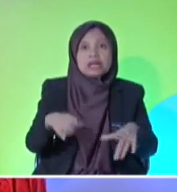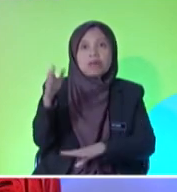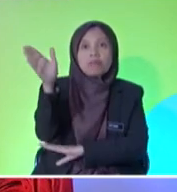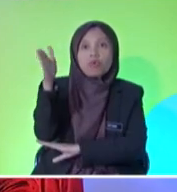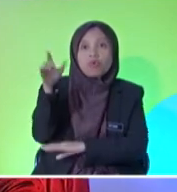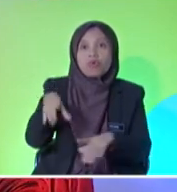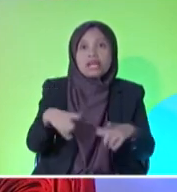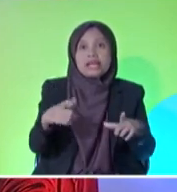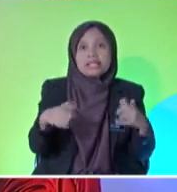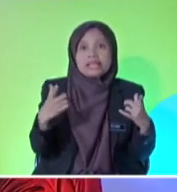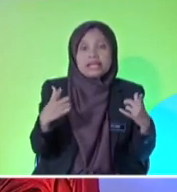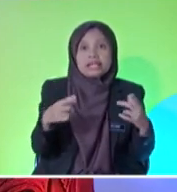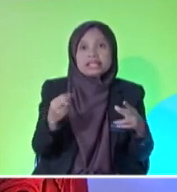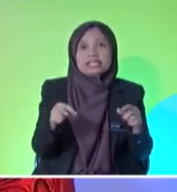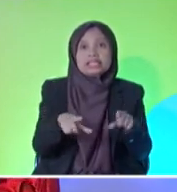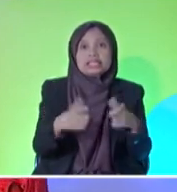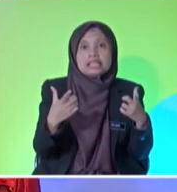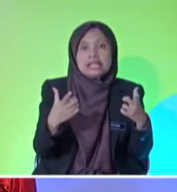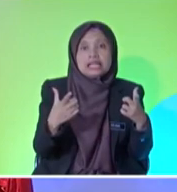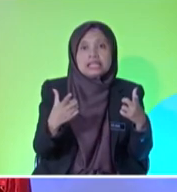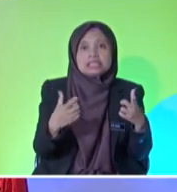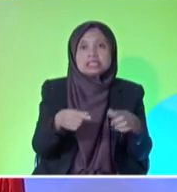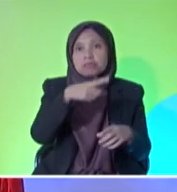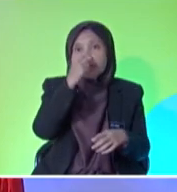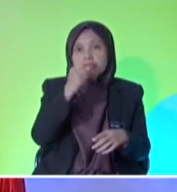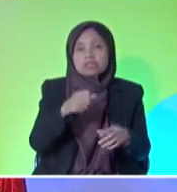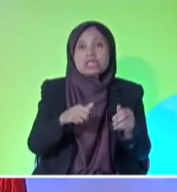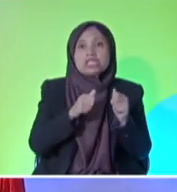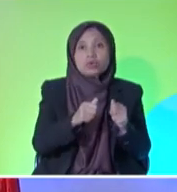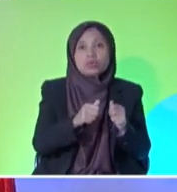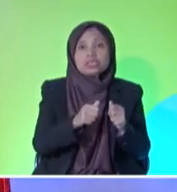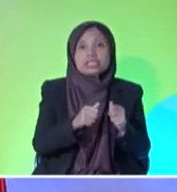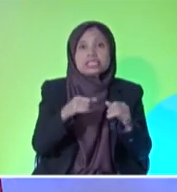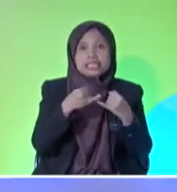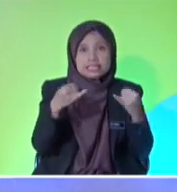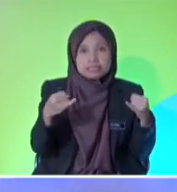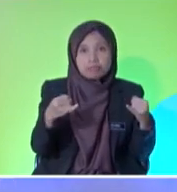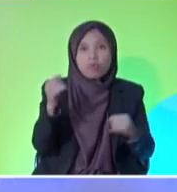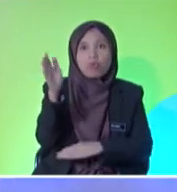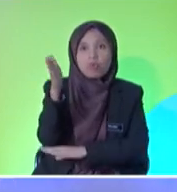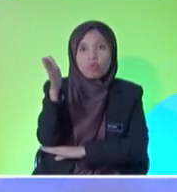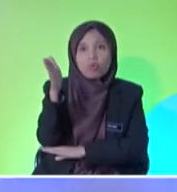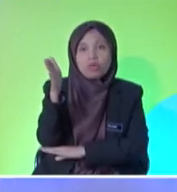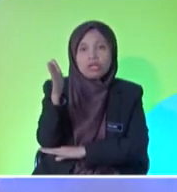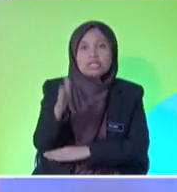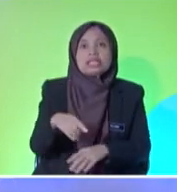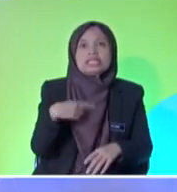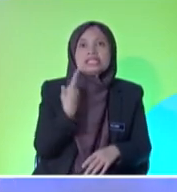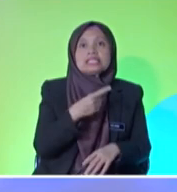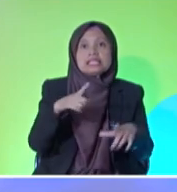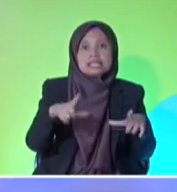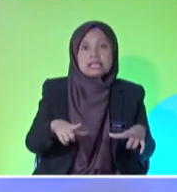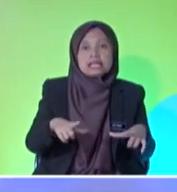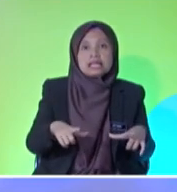dia nanti berbesit sebab pembesaran tumbuhan ini berbesi ikut bisnis jadi kita pastikan kita Letakkan tiga jenis